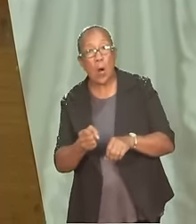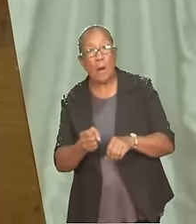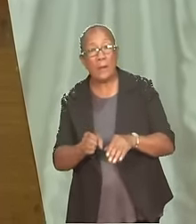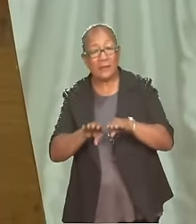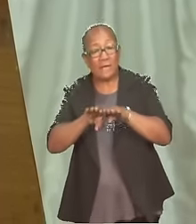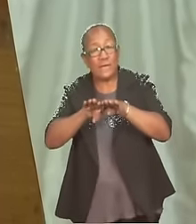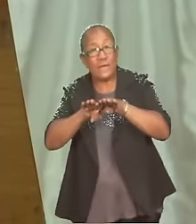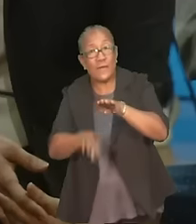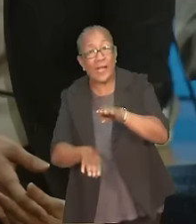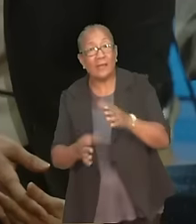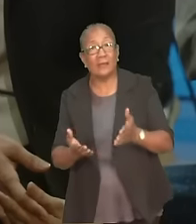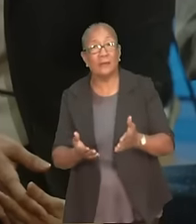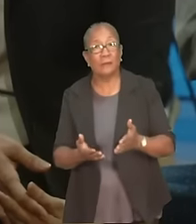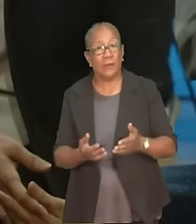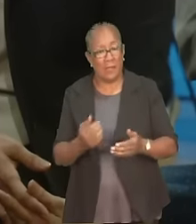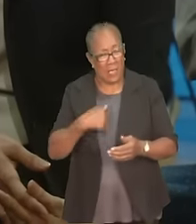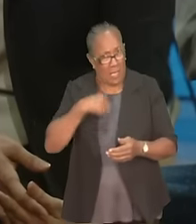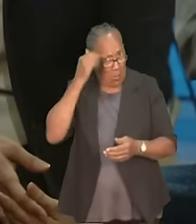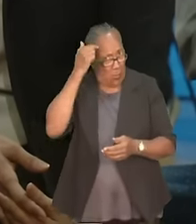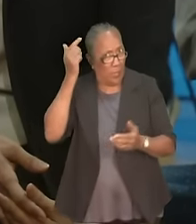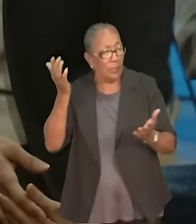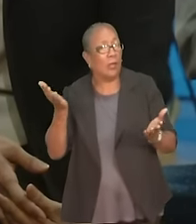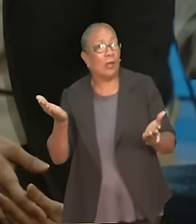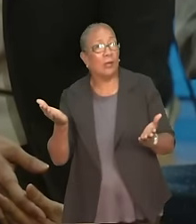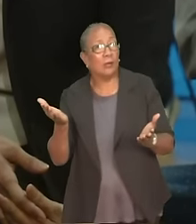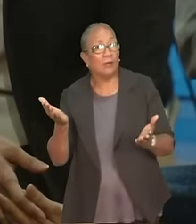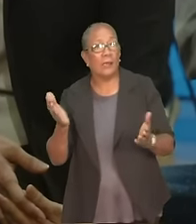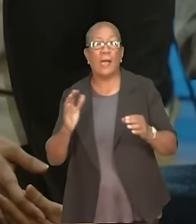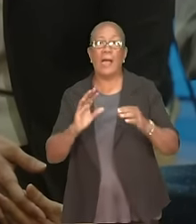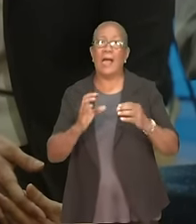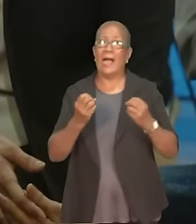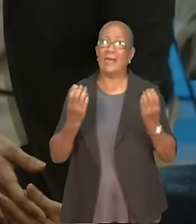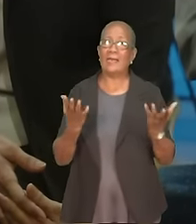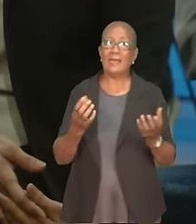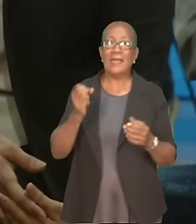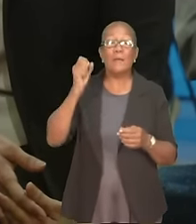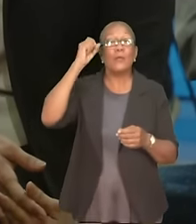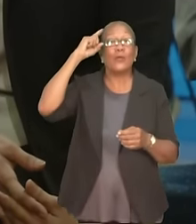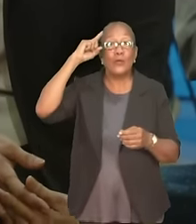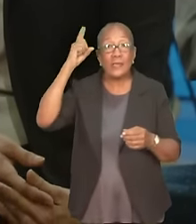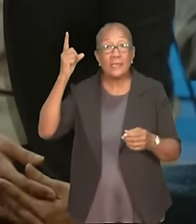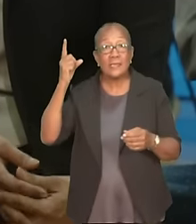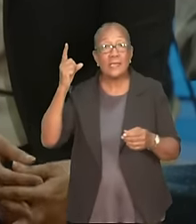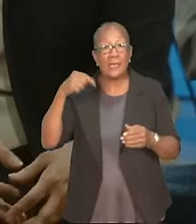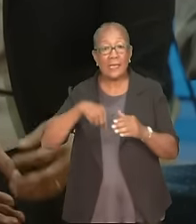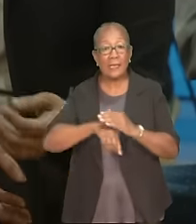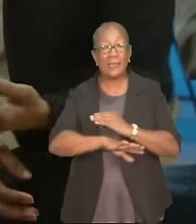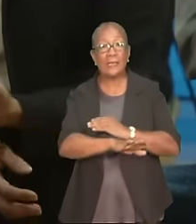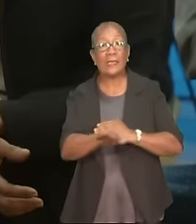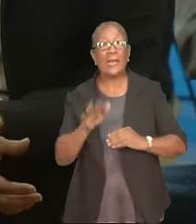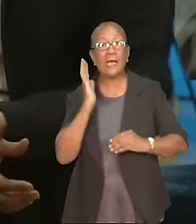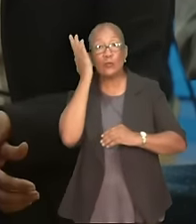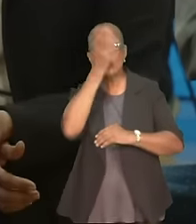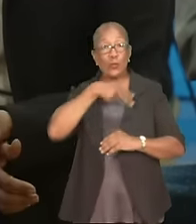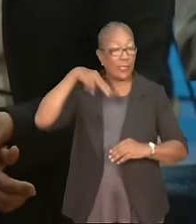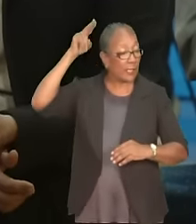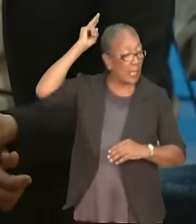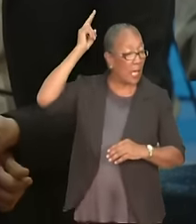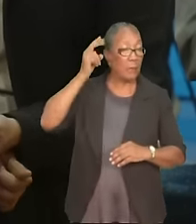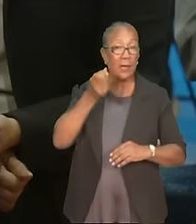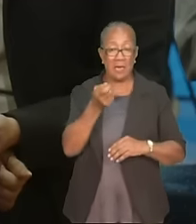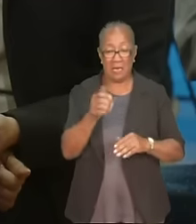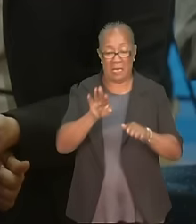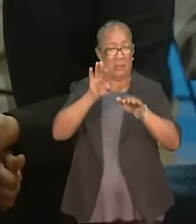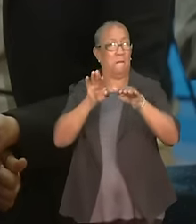worden. En u kunt ze nog even nog heugen. Allerlei professoren en geweldige personen in dit land. Suriname gaat geblacklist